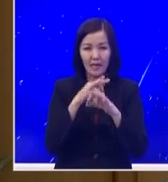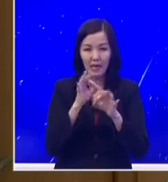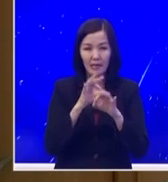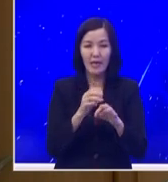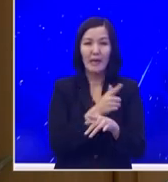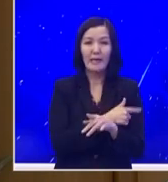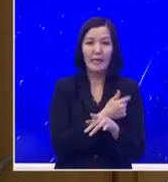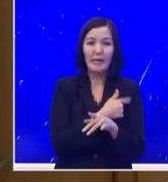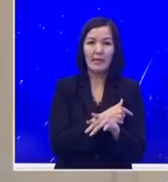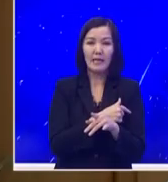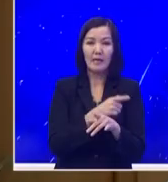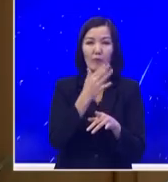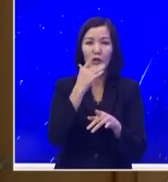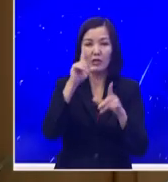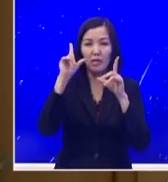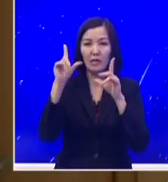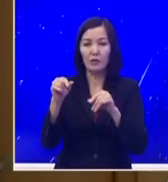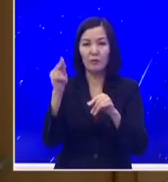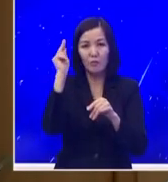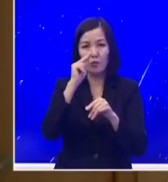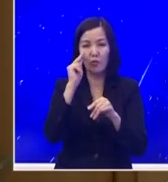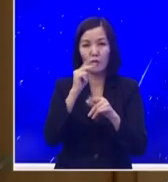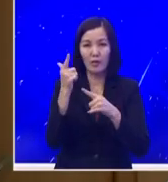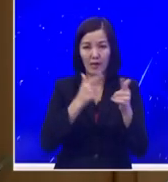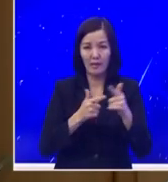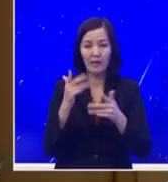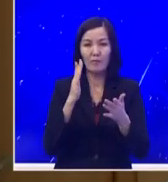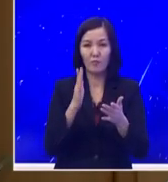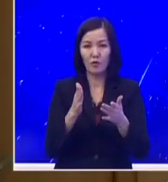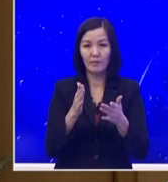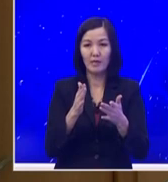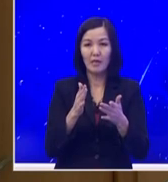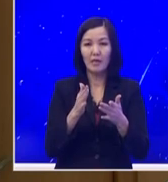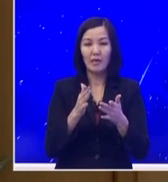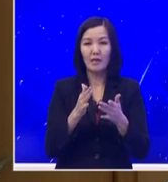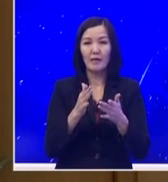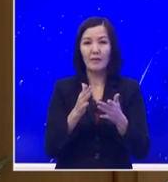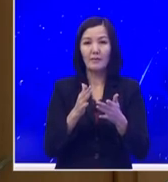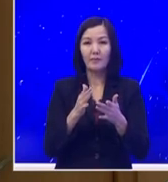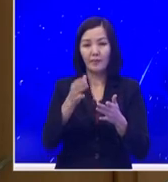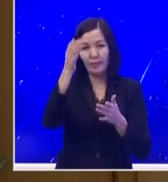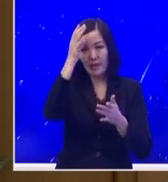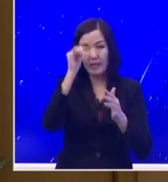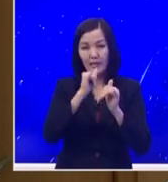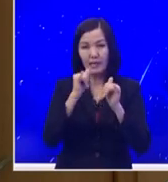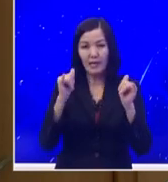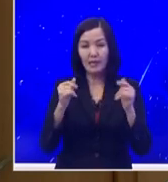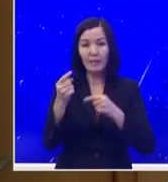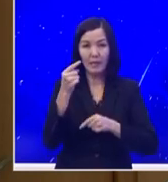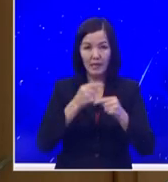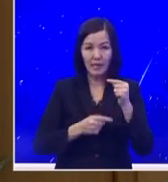дәрігерлерін шетелдерде жүруге дайындап отырмыз. Соң ол жерде біліктерін артып кегесін,